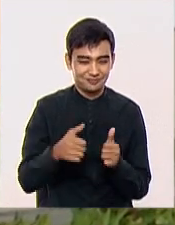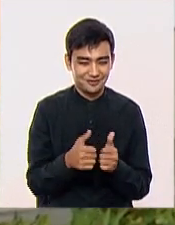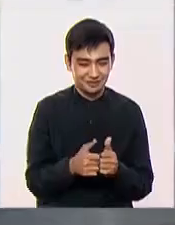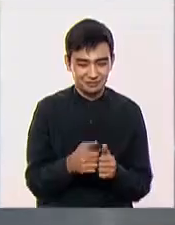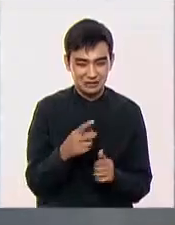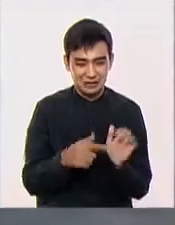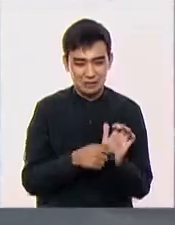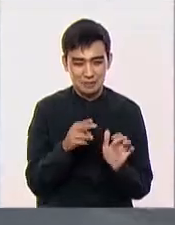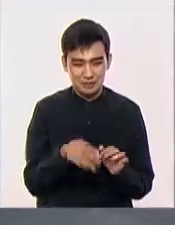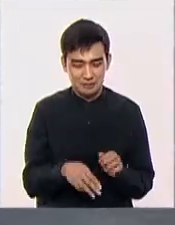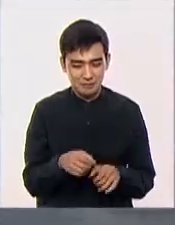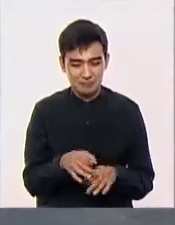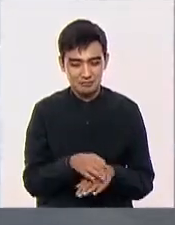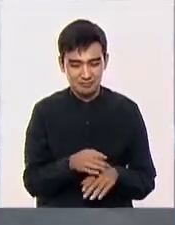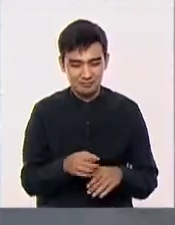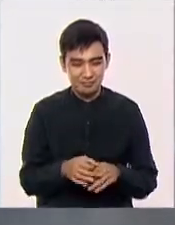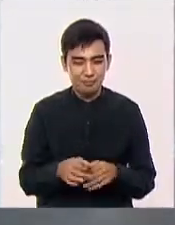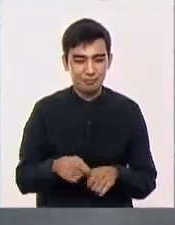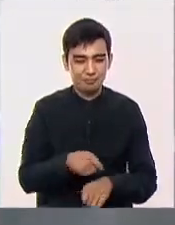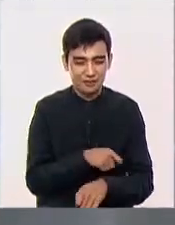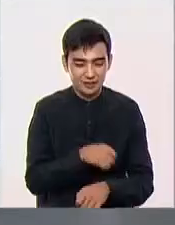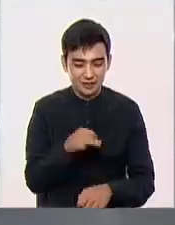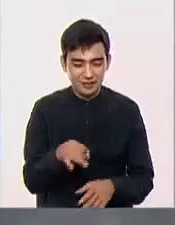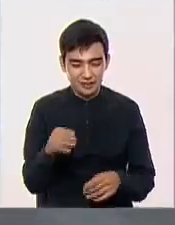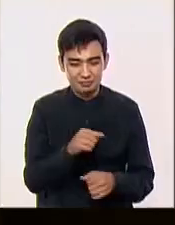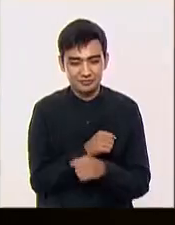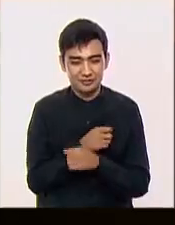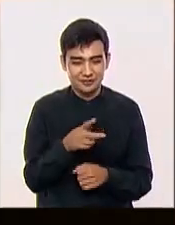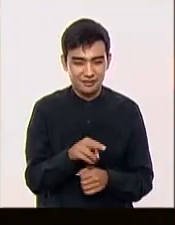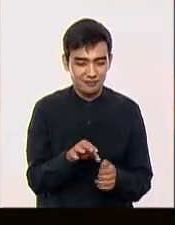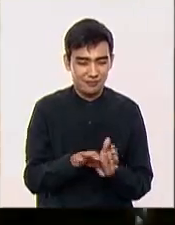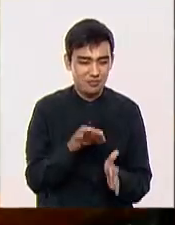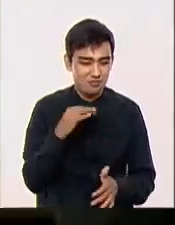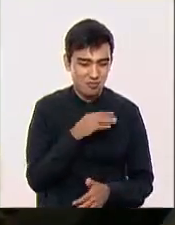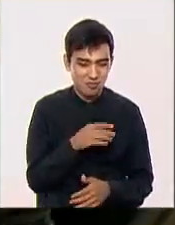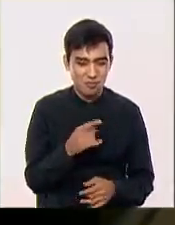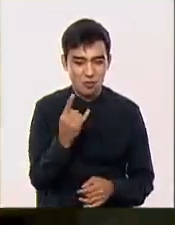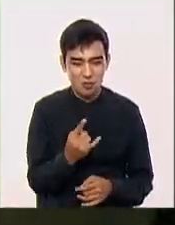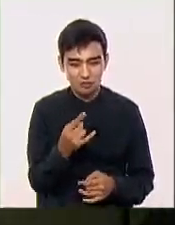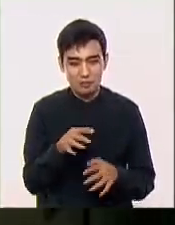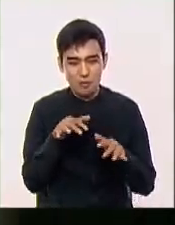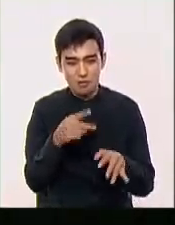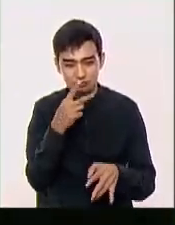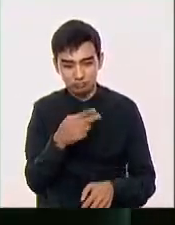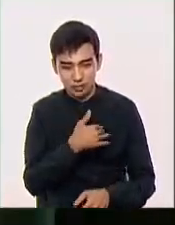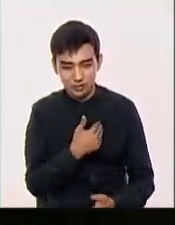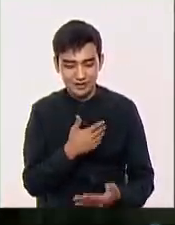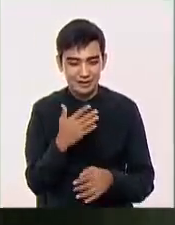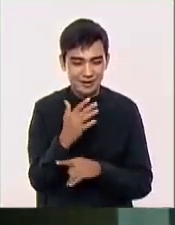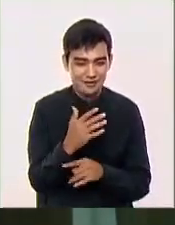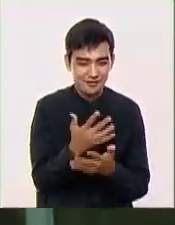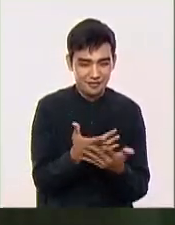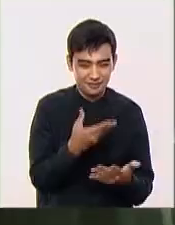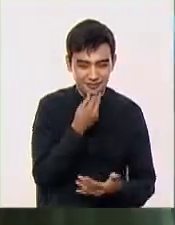қашықтықта орналасқан Риксус премиум Магауш демалыс орнында демалушылар үшін таңдау көп. Яғни терезесінен теңіз немесе жасыл бау-бақшасы